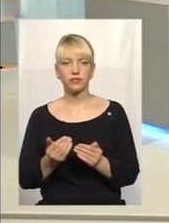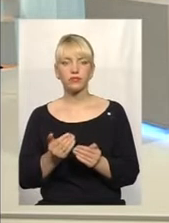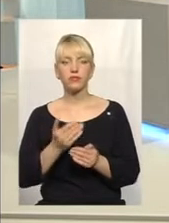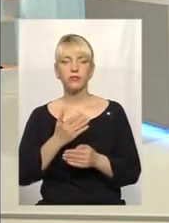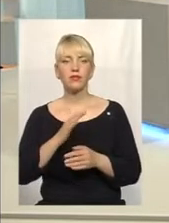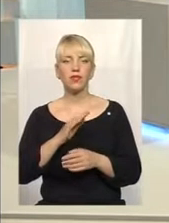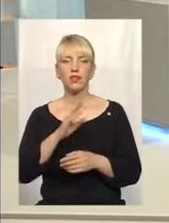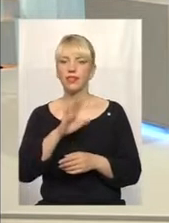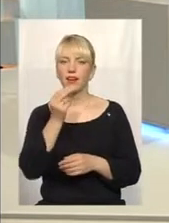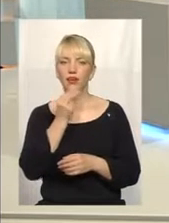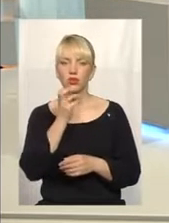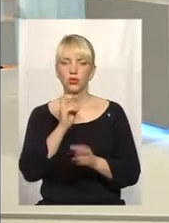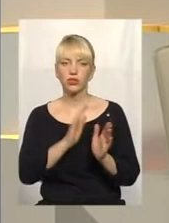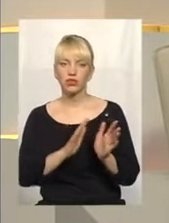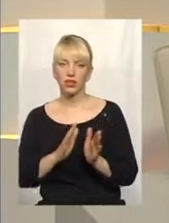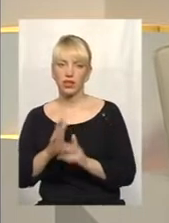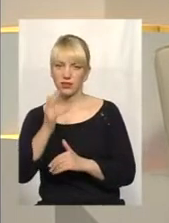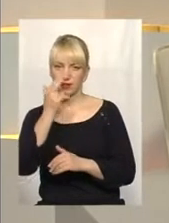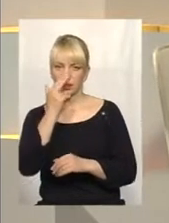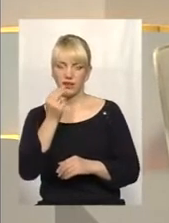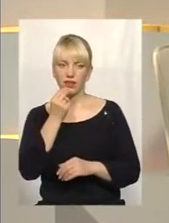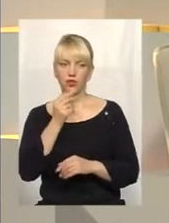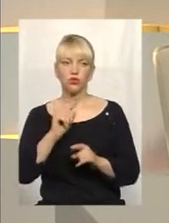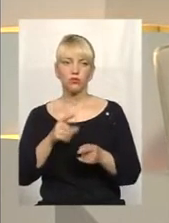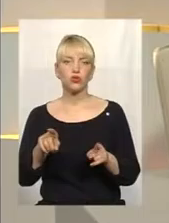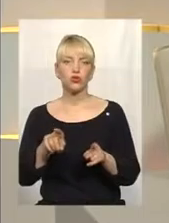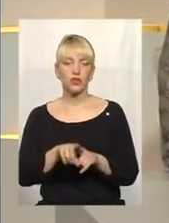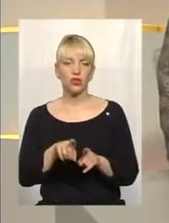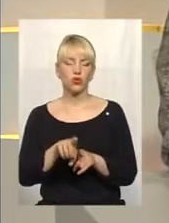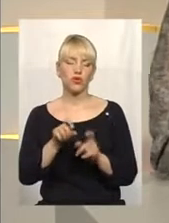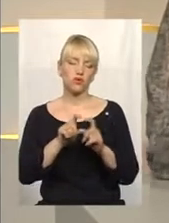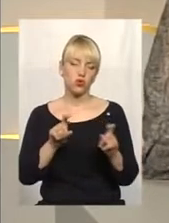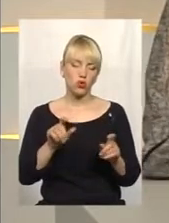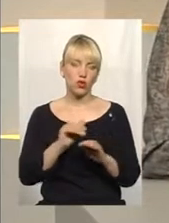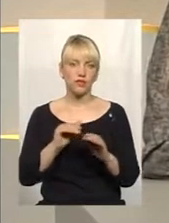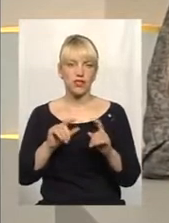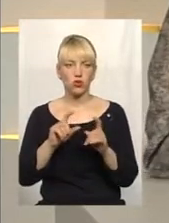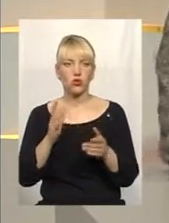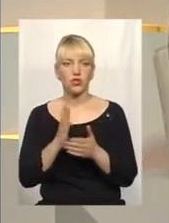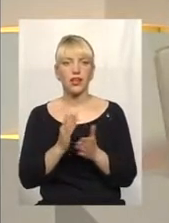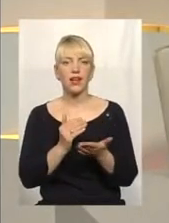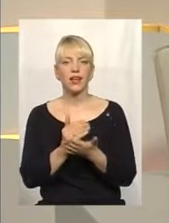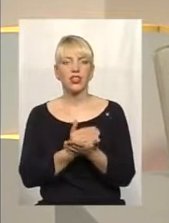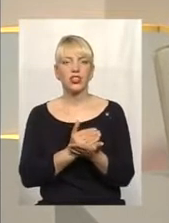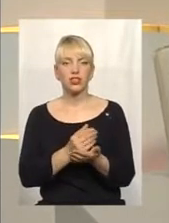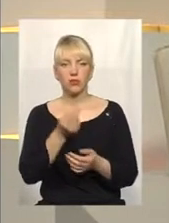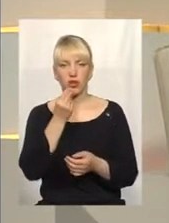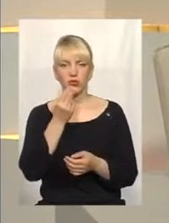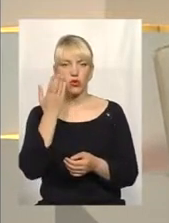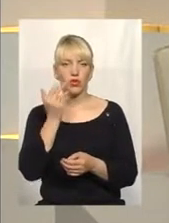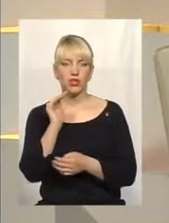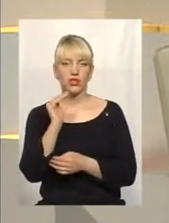не харчується так, як вона звикла харчуватися, тому що все одно і в школі, і в садочку є певний режим харчування, коли дитина